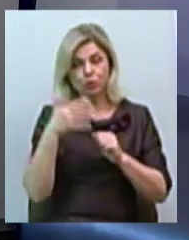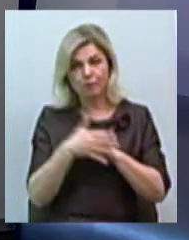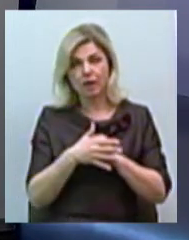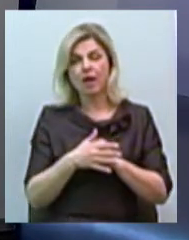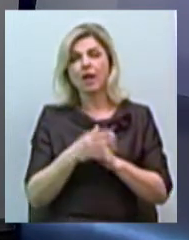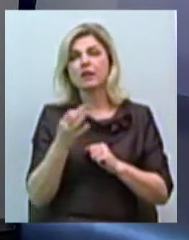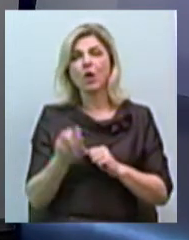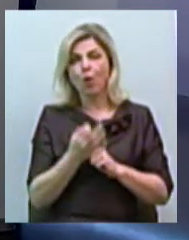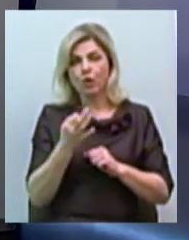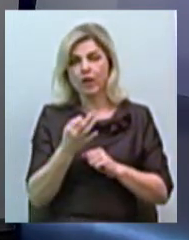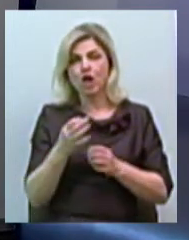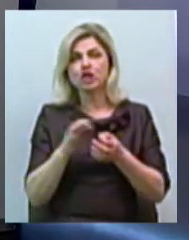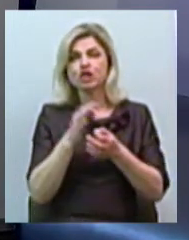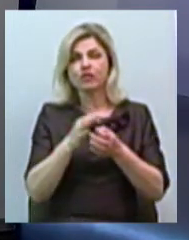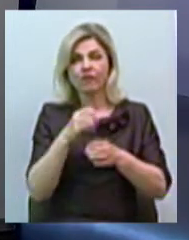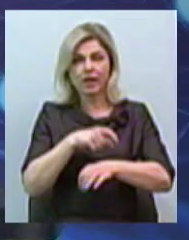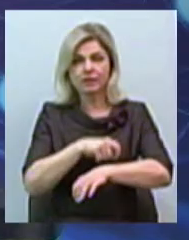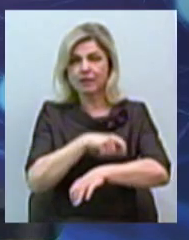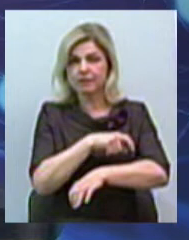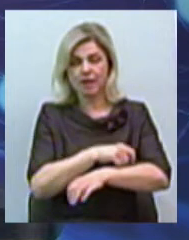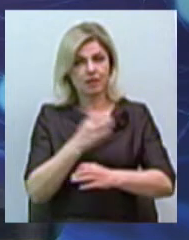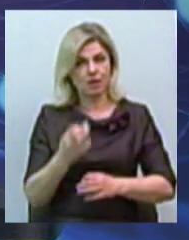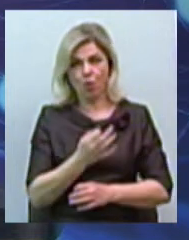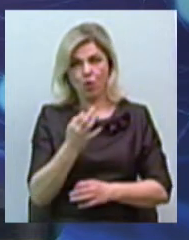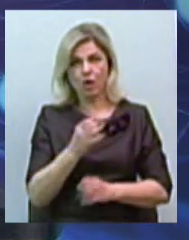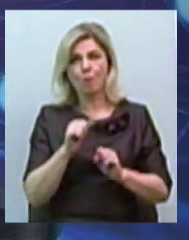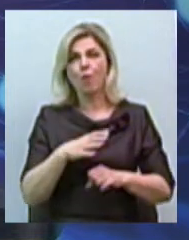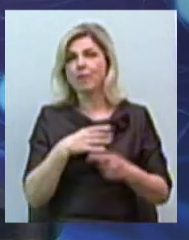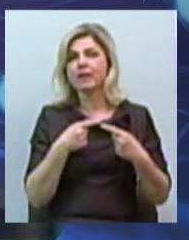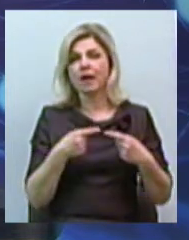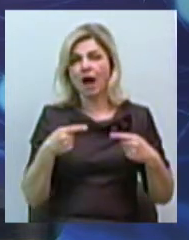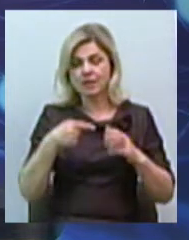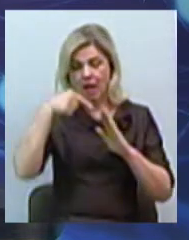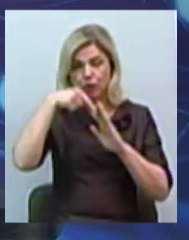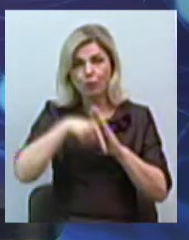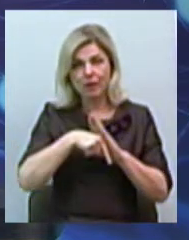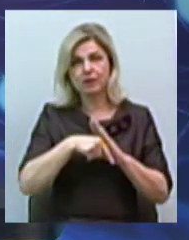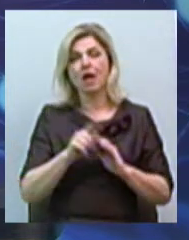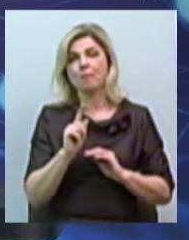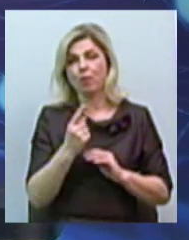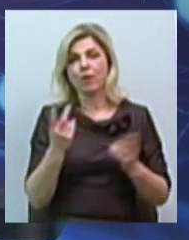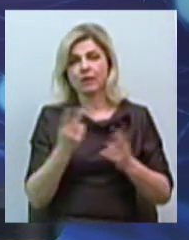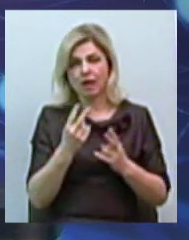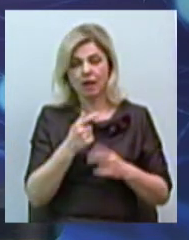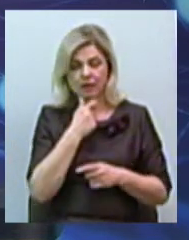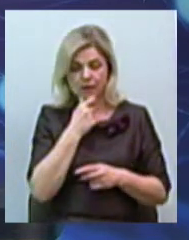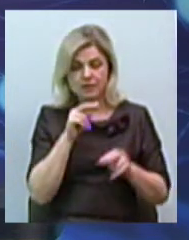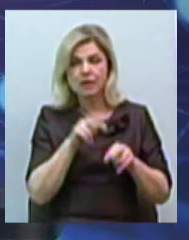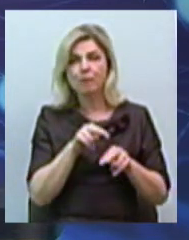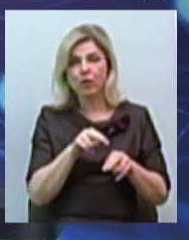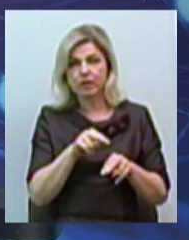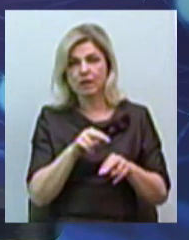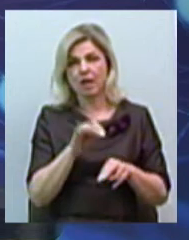шви не накладаються на цю ранку. Вона може бути різної глибини, тому що за нею потрібно спостерігати